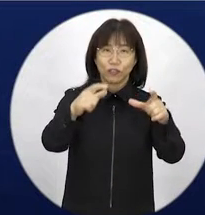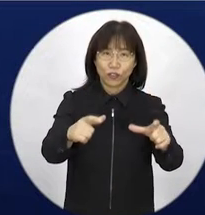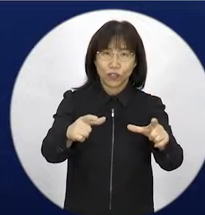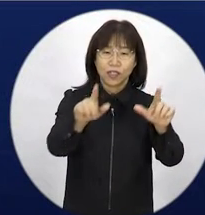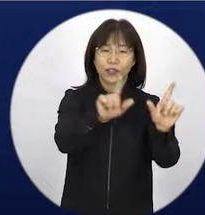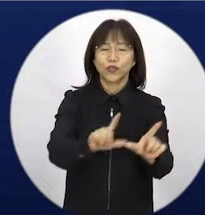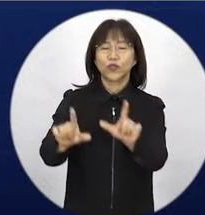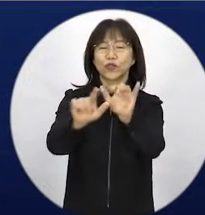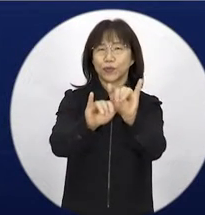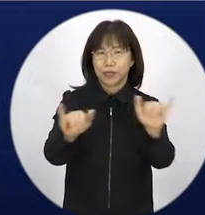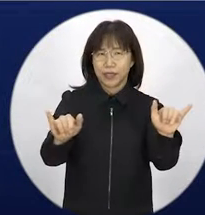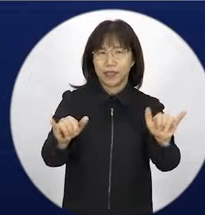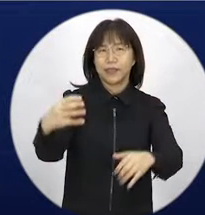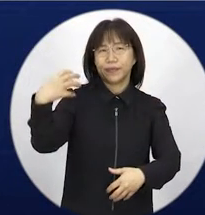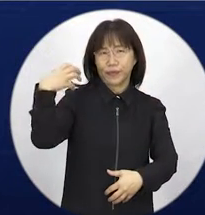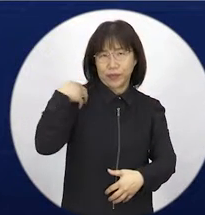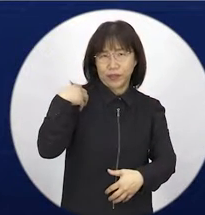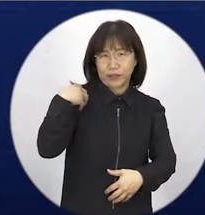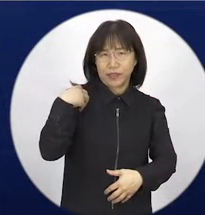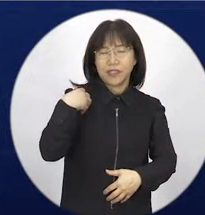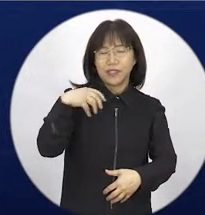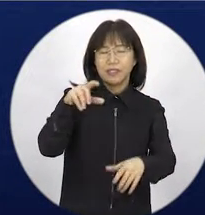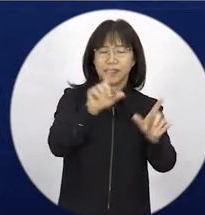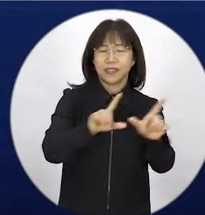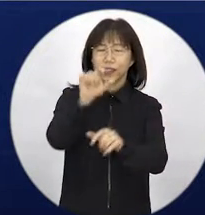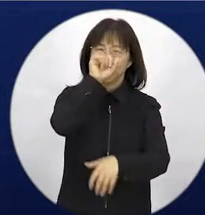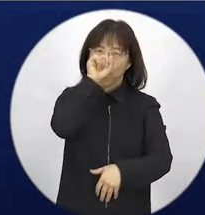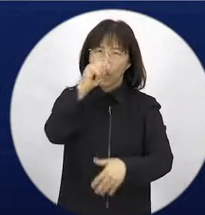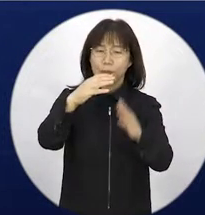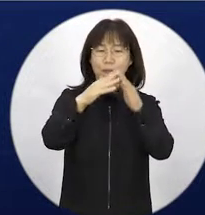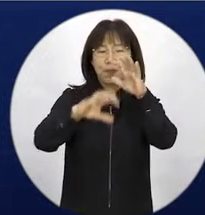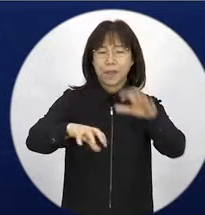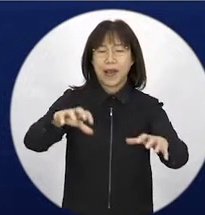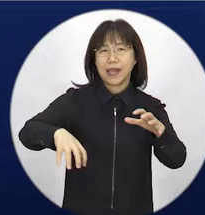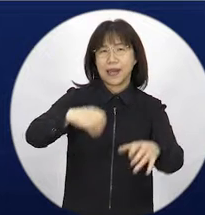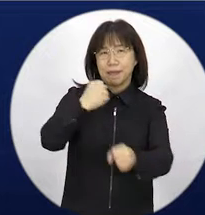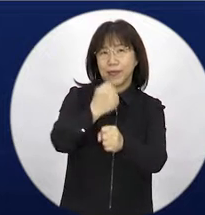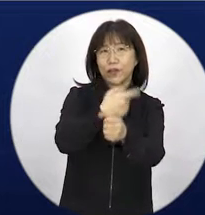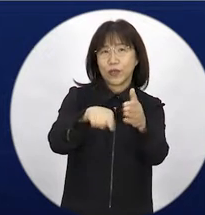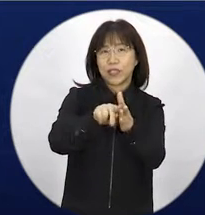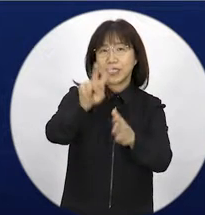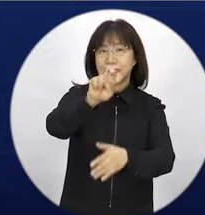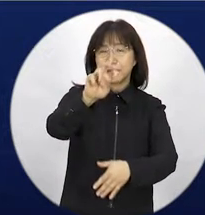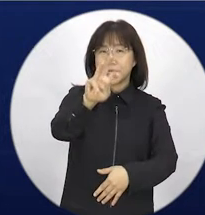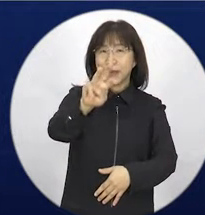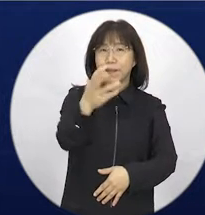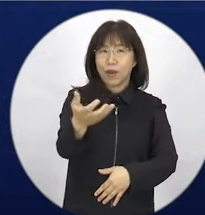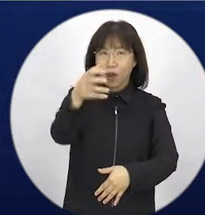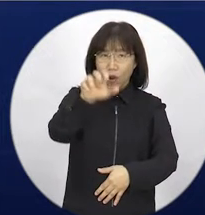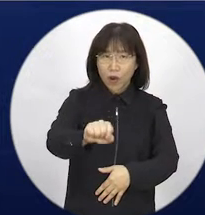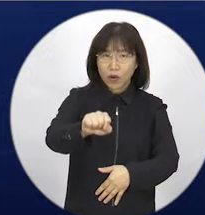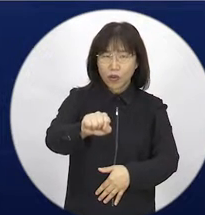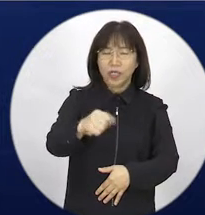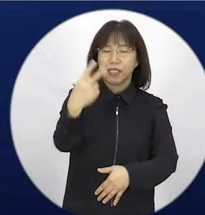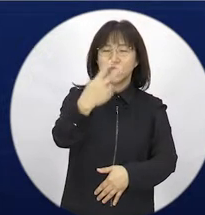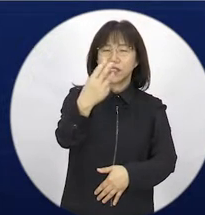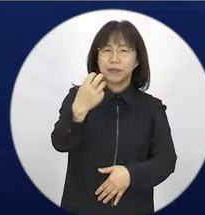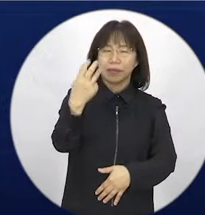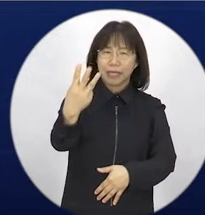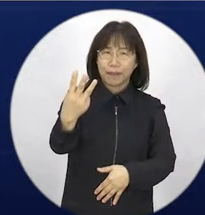강서구가 주민이 이끌어가는 살기 좋은 마을 공동체 조성을 위해 23억 원 규모의